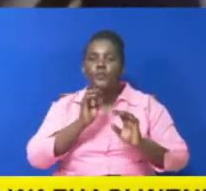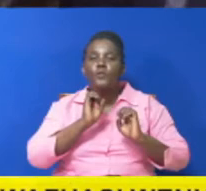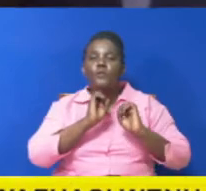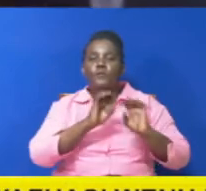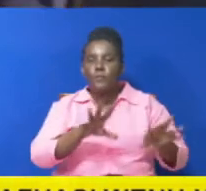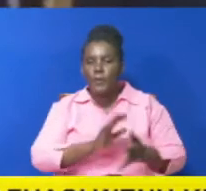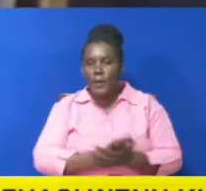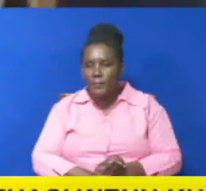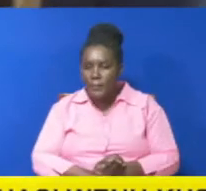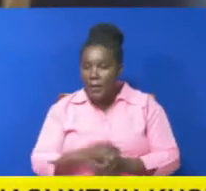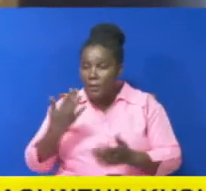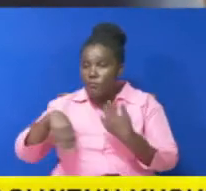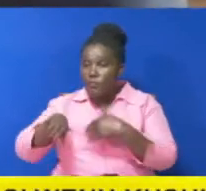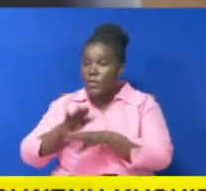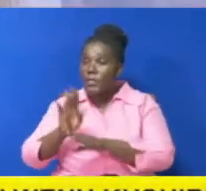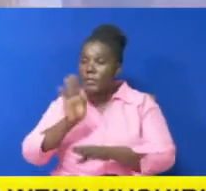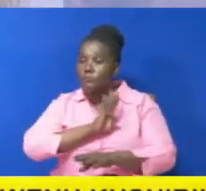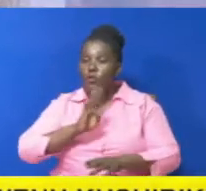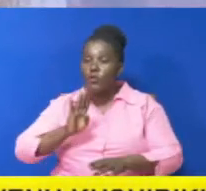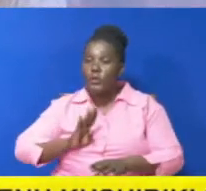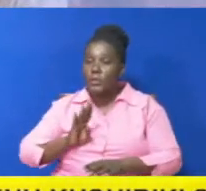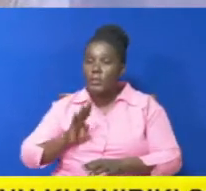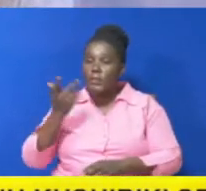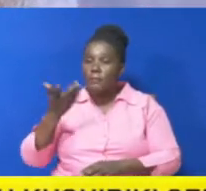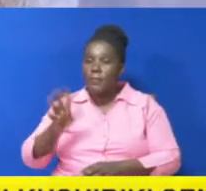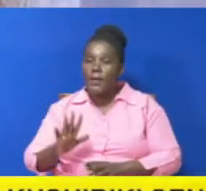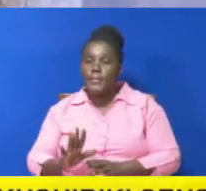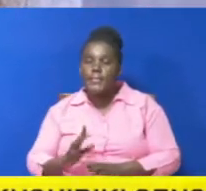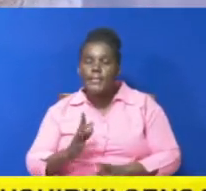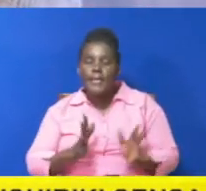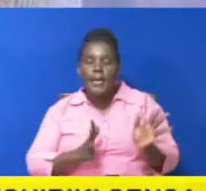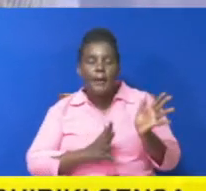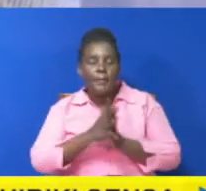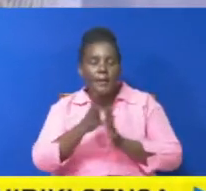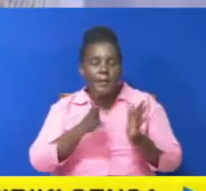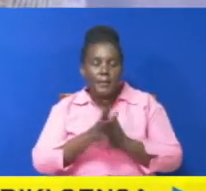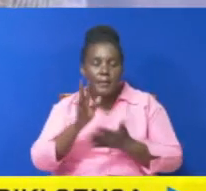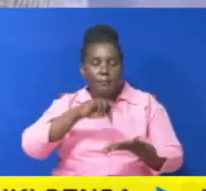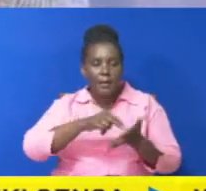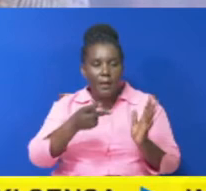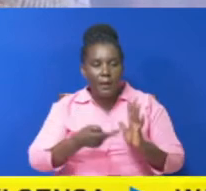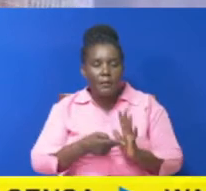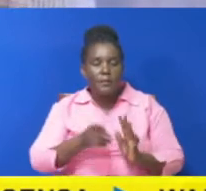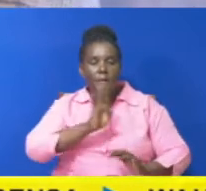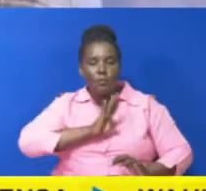huku mwenyekiti wa bodi ya maji William Mabula akieleza sehemu ya mikakati ya bodi hiyo.